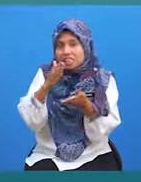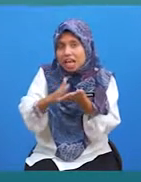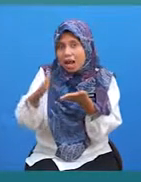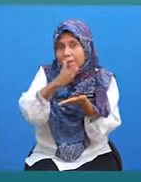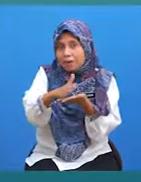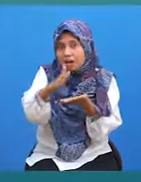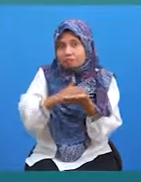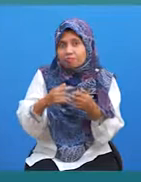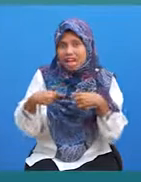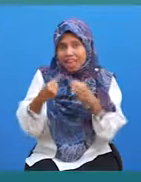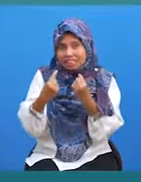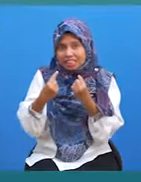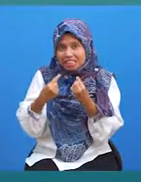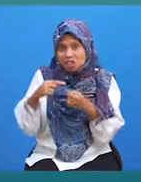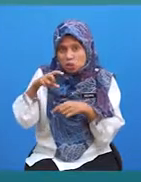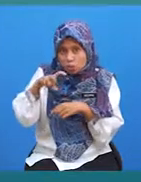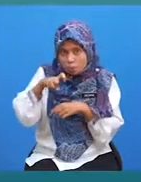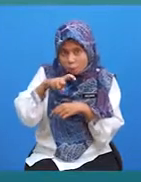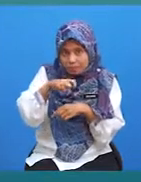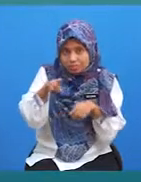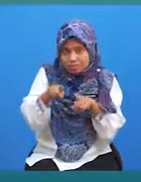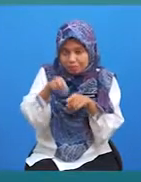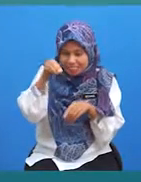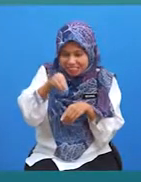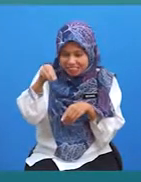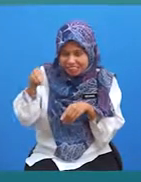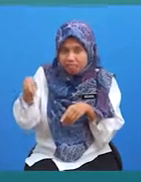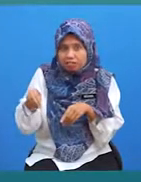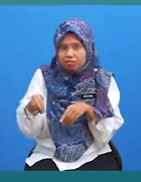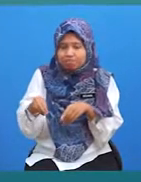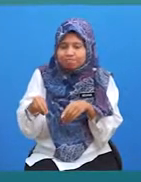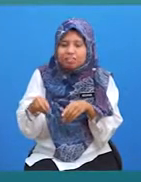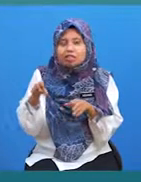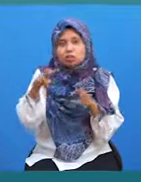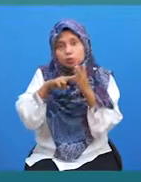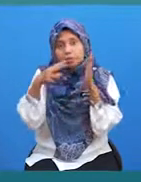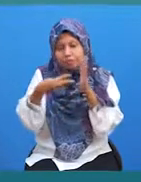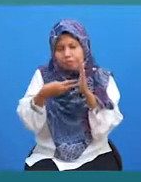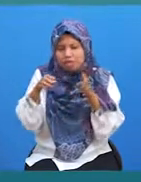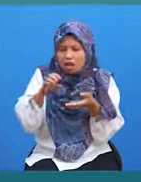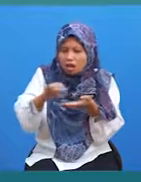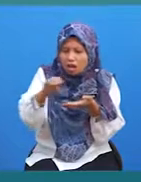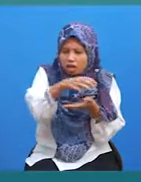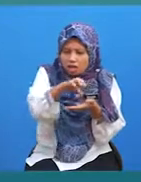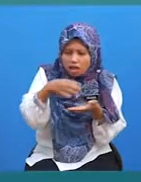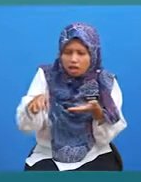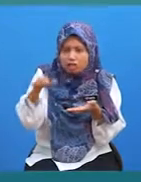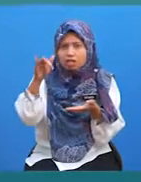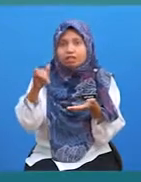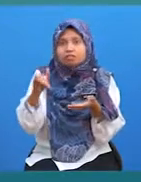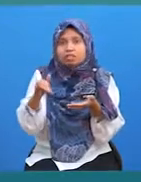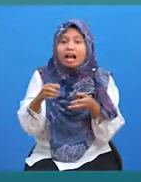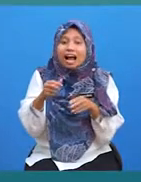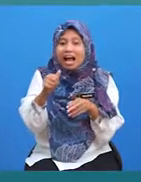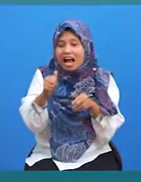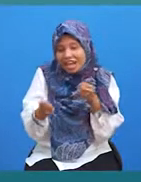sama dicecah. Maksudnya ialah pengagihan yang adil. Dan peribahasa